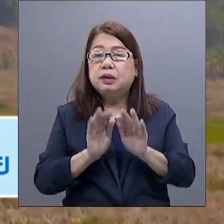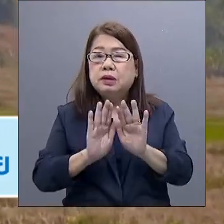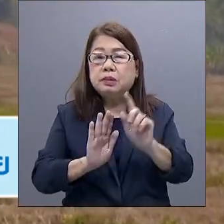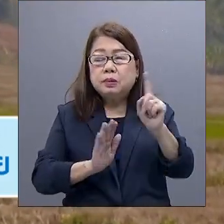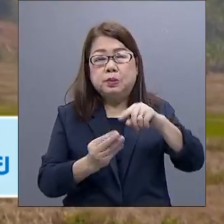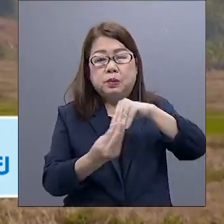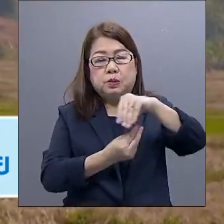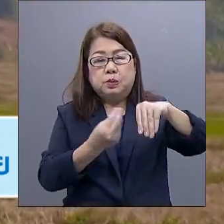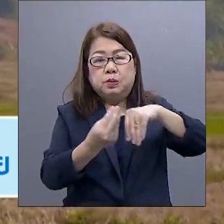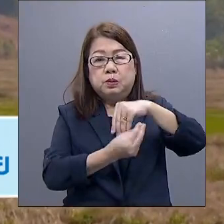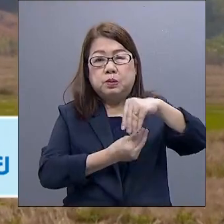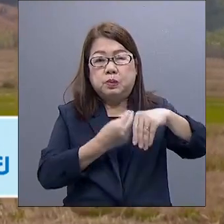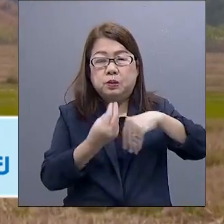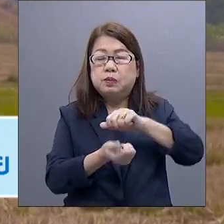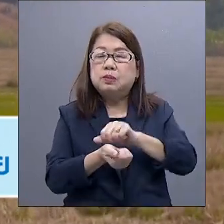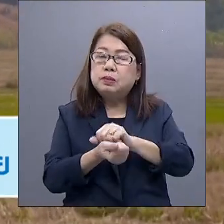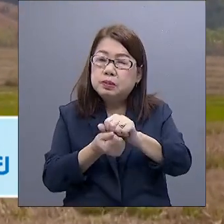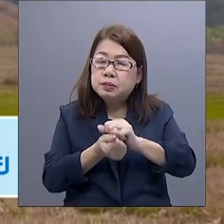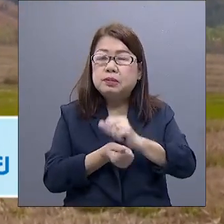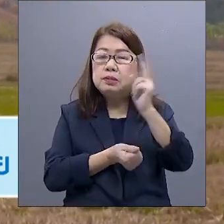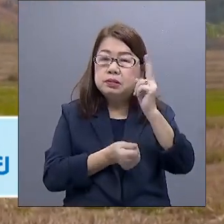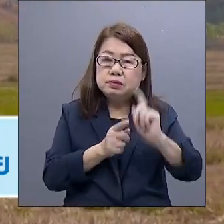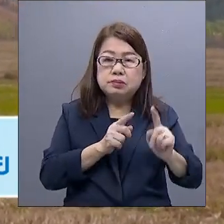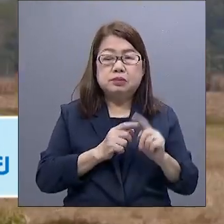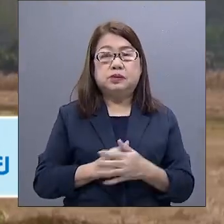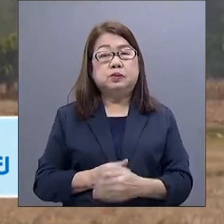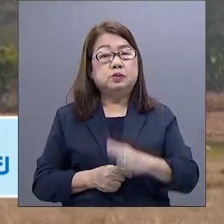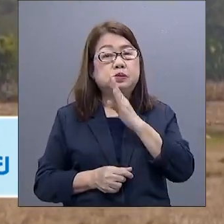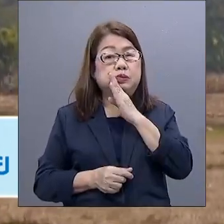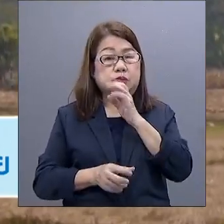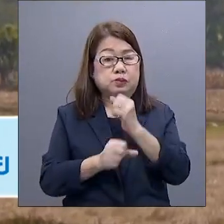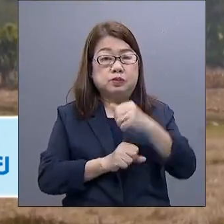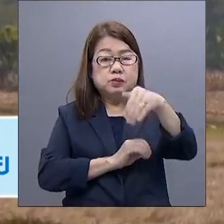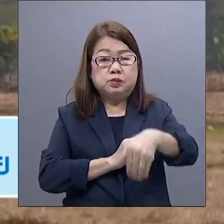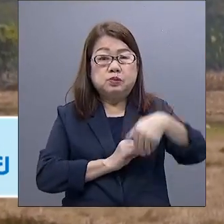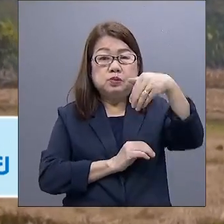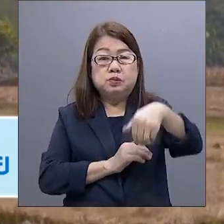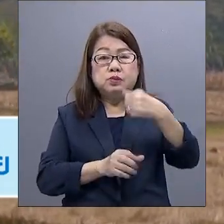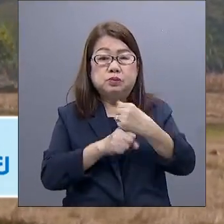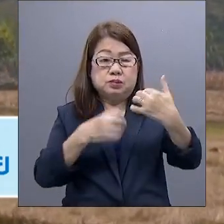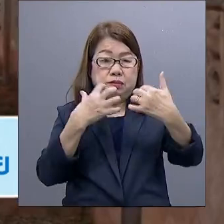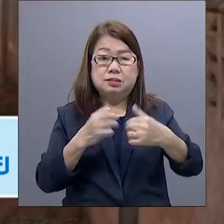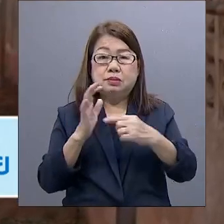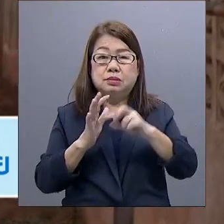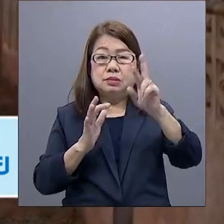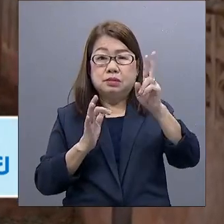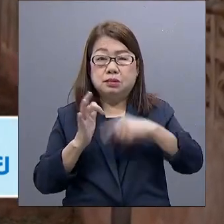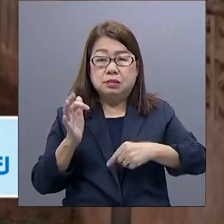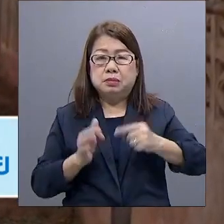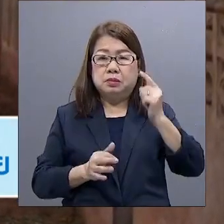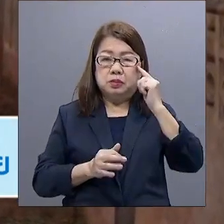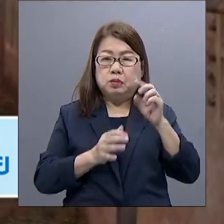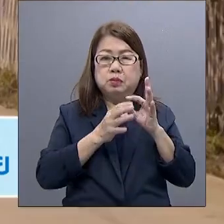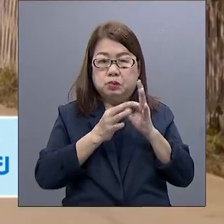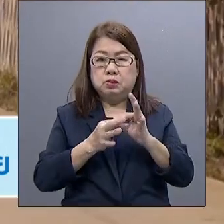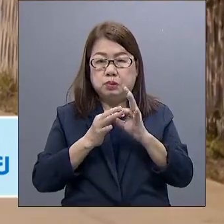การทำเหแกจๆนะ จกัางวลแ่นอนเรื่มพิยท